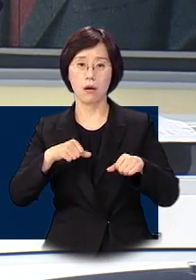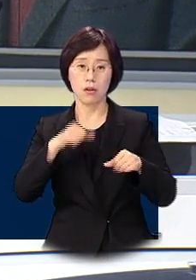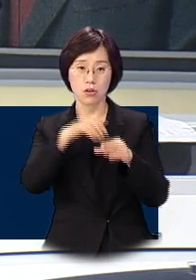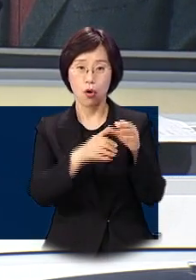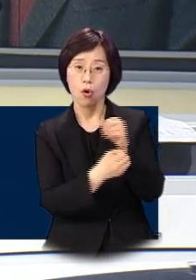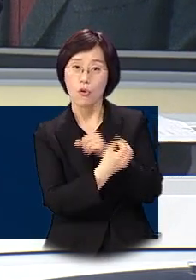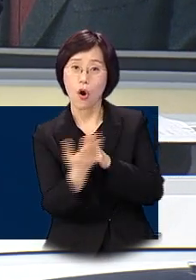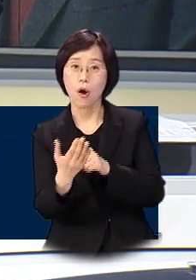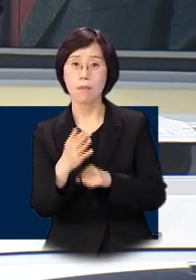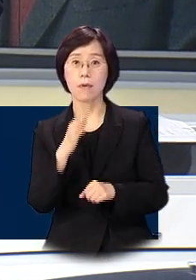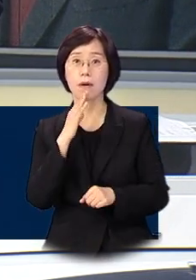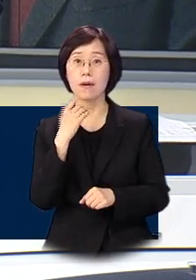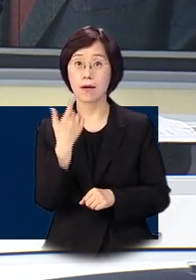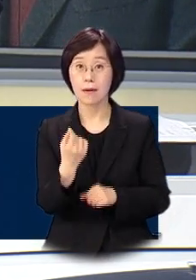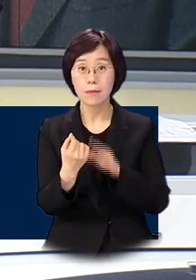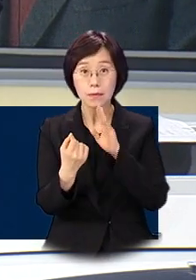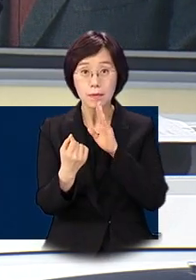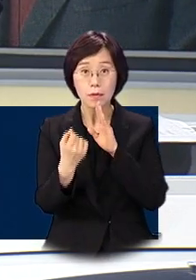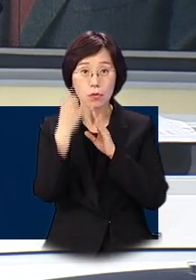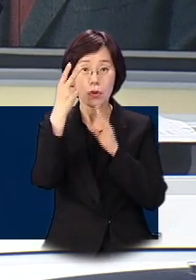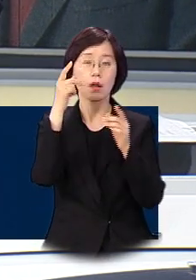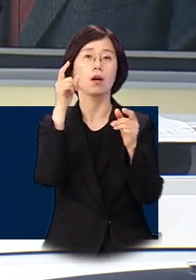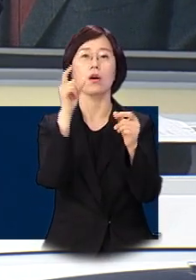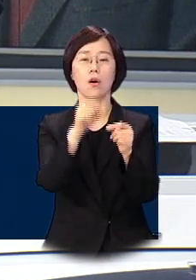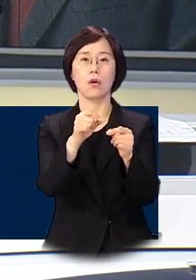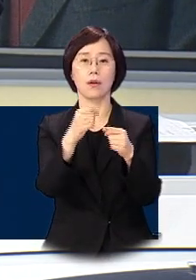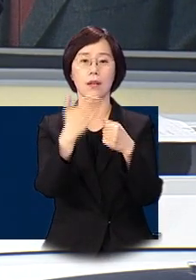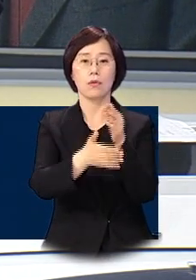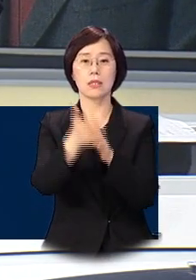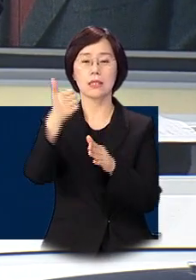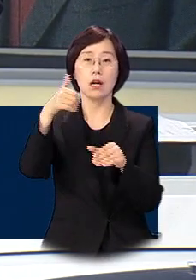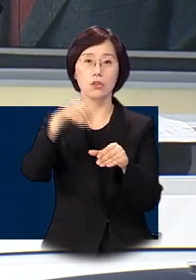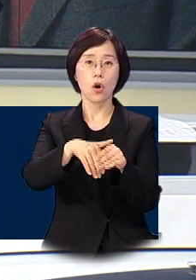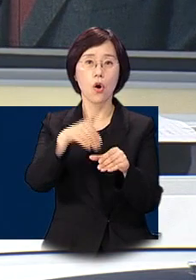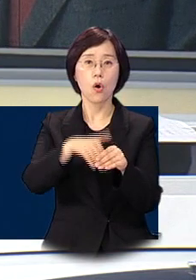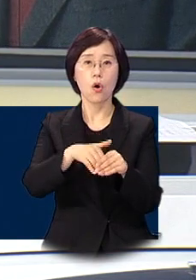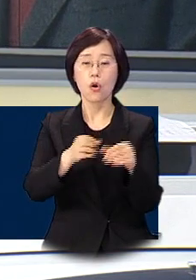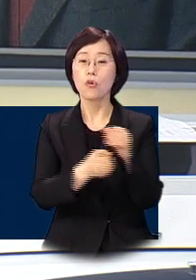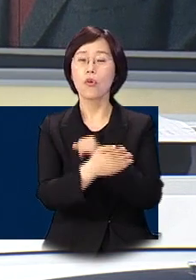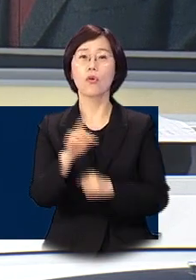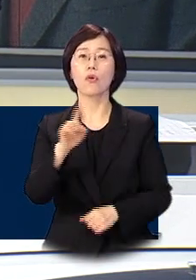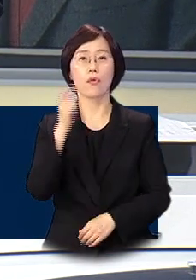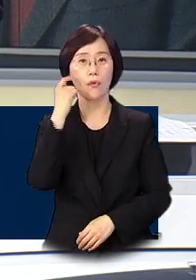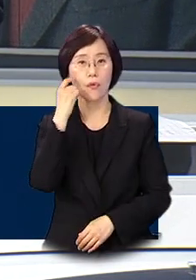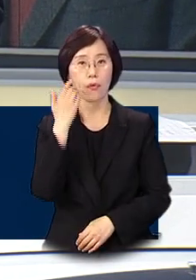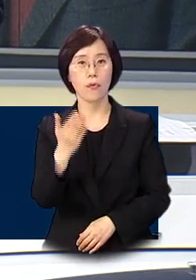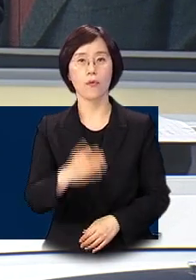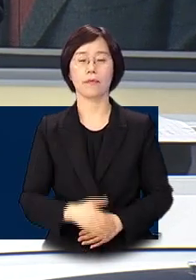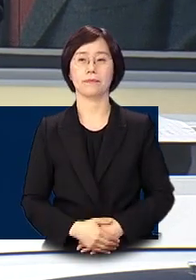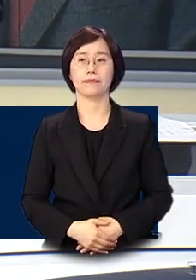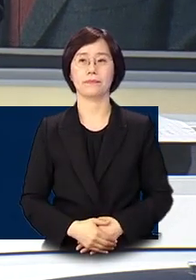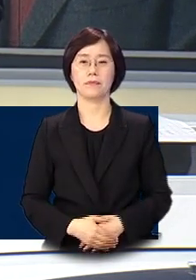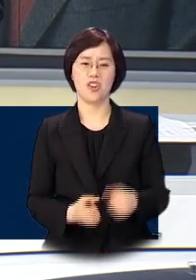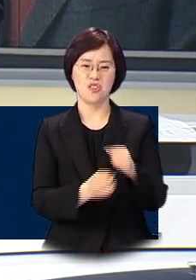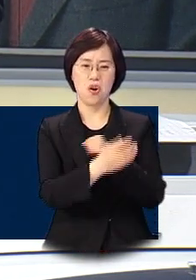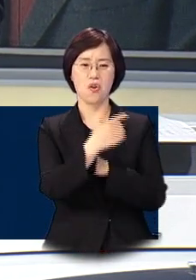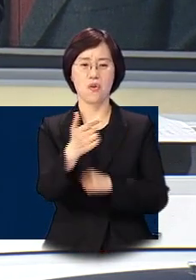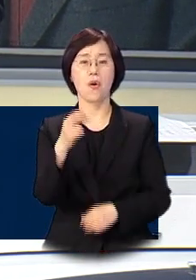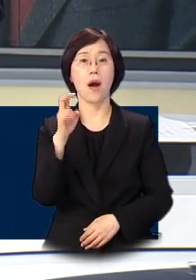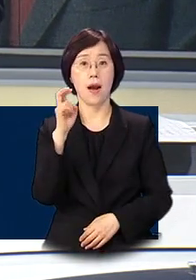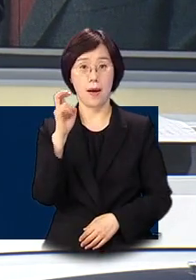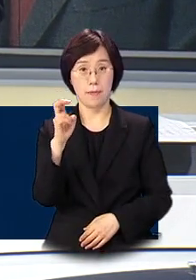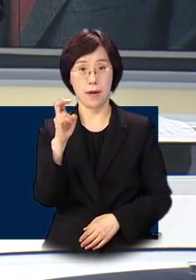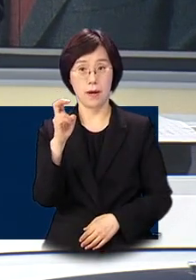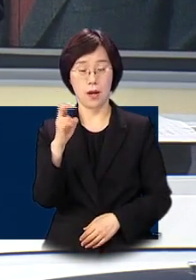큰 변수로 작용할 건데 두 달 남겨준 대구시장 선거에 어떤 영향을 미칠까요? 네, 많은 영향을 미칠 것